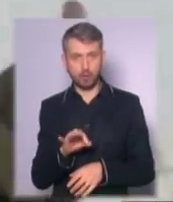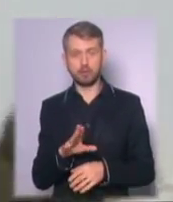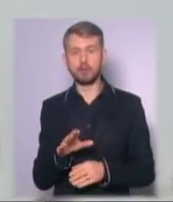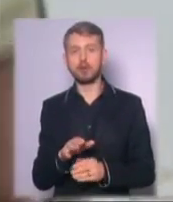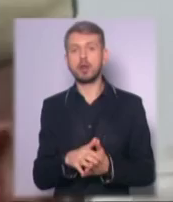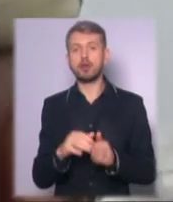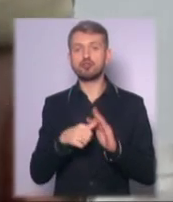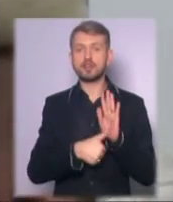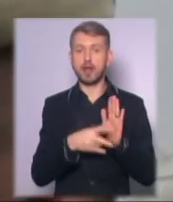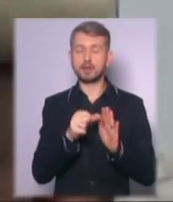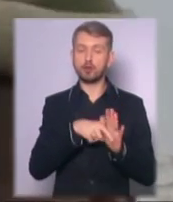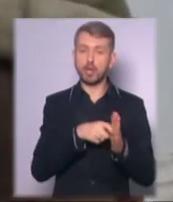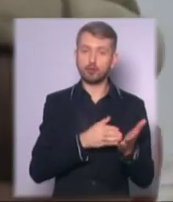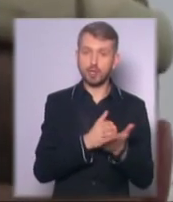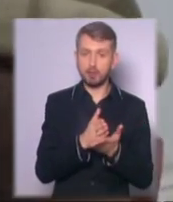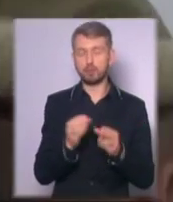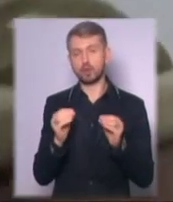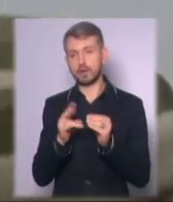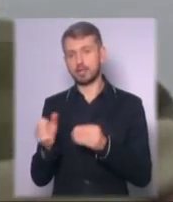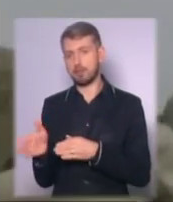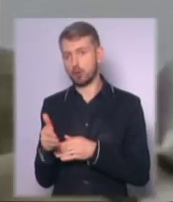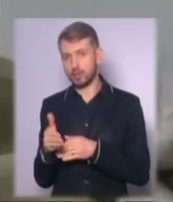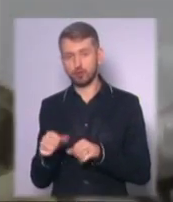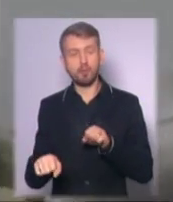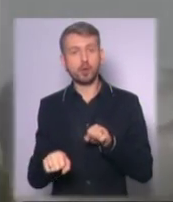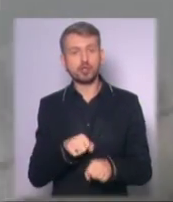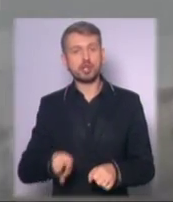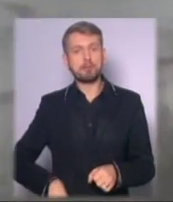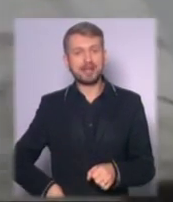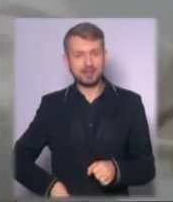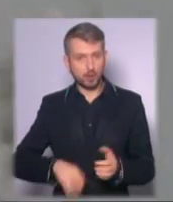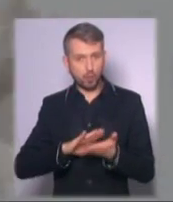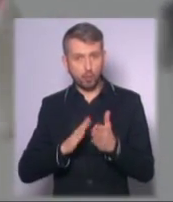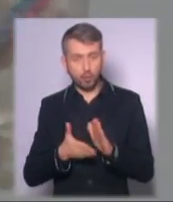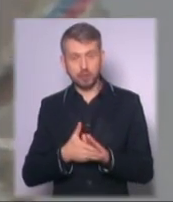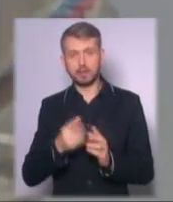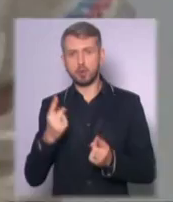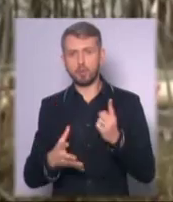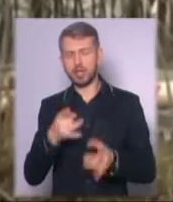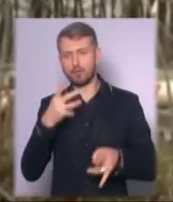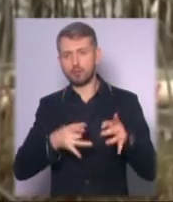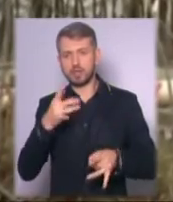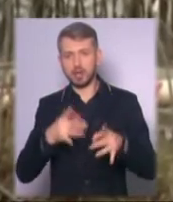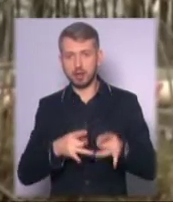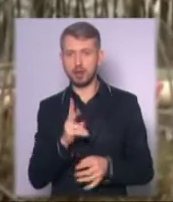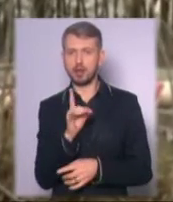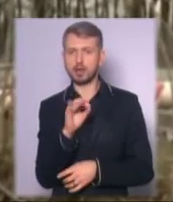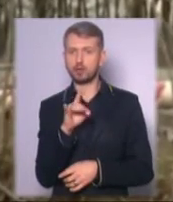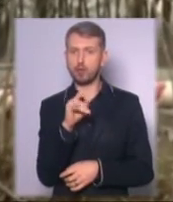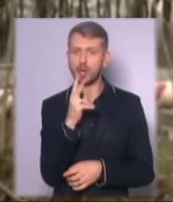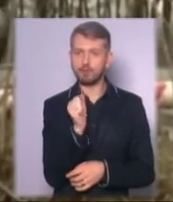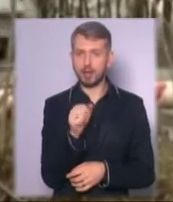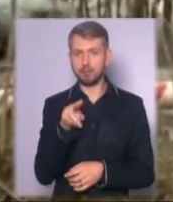напрямку та 10 на Маріупольському. Порушуючи Мінські угоди, терористи з мінометів обстріляли опорні пункти поблизу Красногорівки та Пісків.